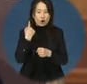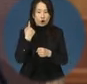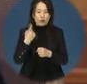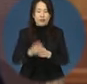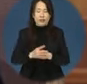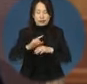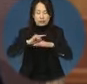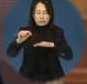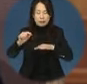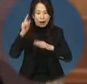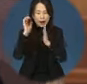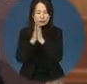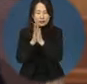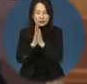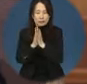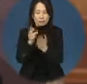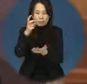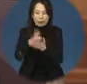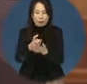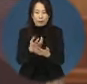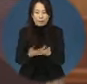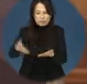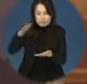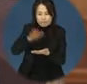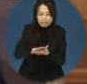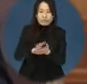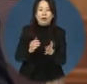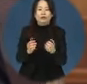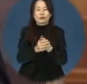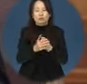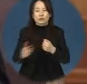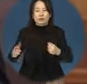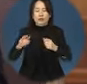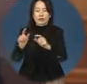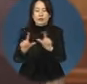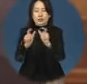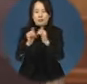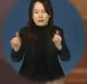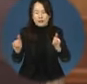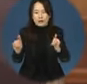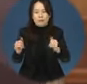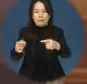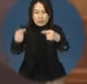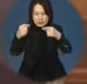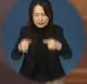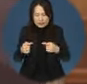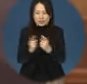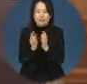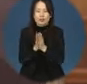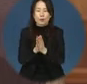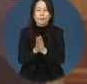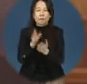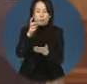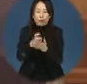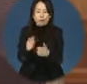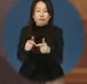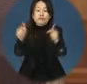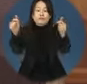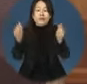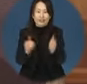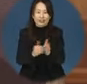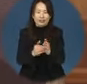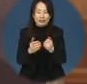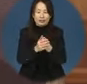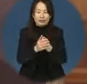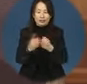법이 전면 개정되면서 욕하면서 주민 분들의 참여가 경이 확대될 수 있는 제도를 많이 만들었거든요 그런 면에서 자치